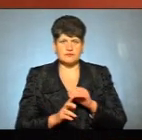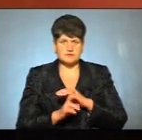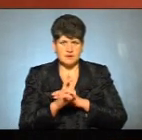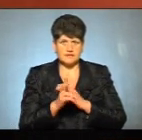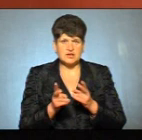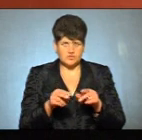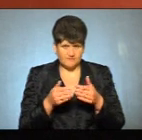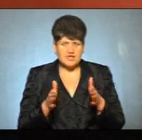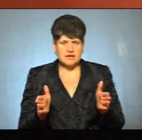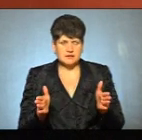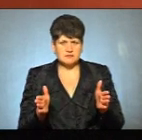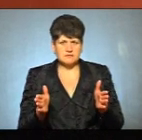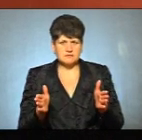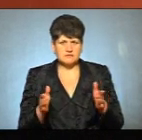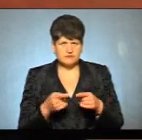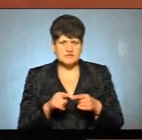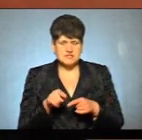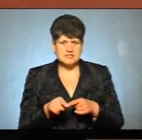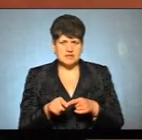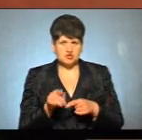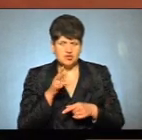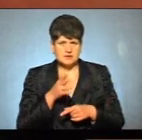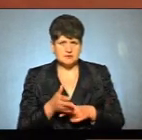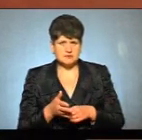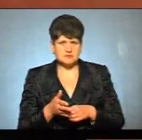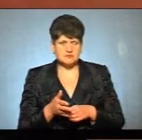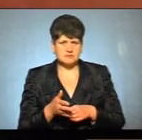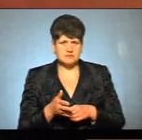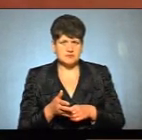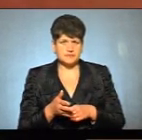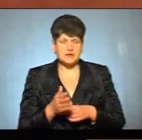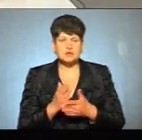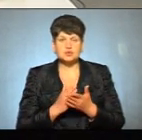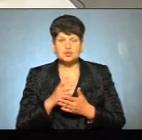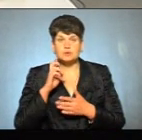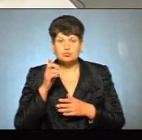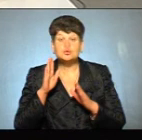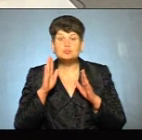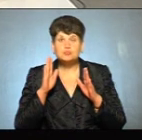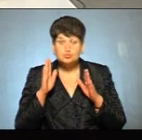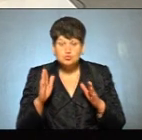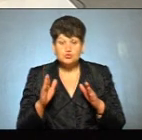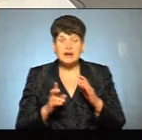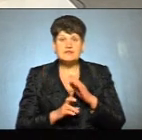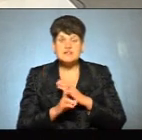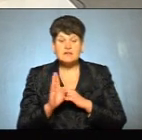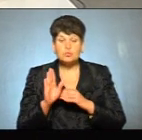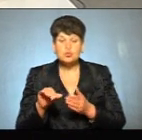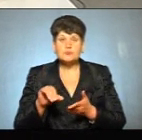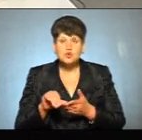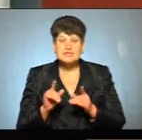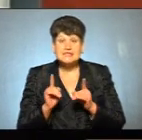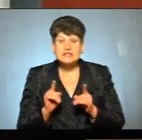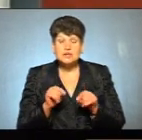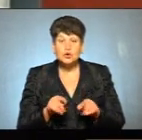залишатимуться відчиненими у цей пасхальний час? Богослужіння будуть відбуватися, але в храмі будуть присутні тільки ті,